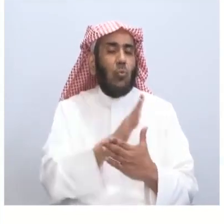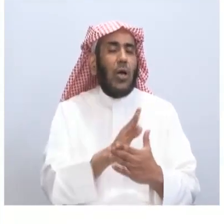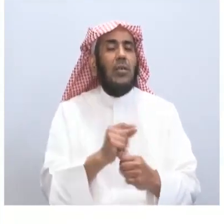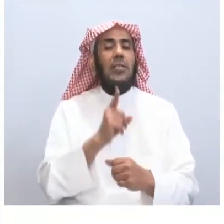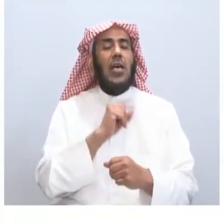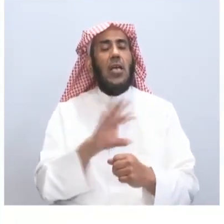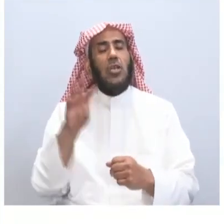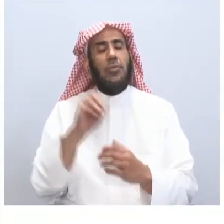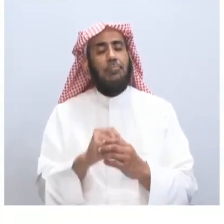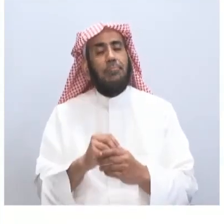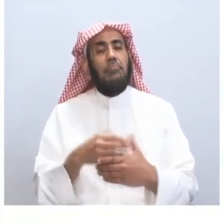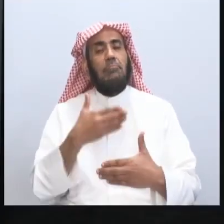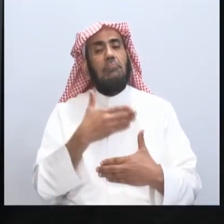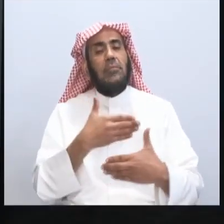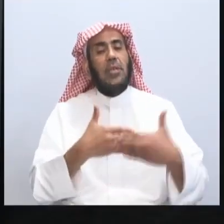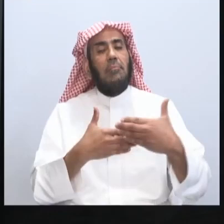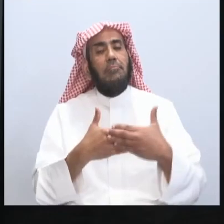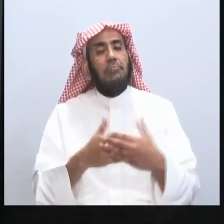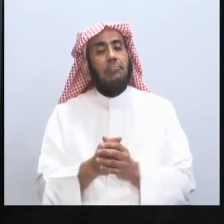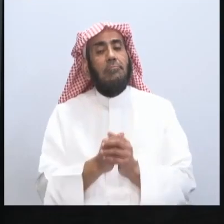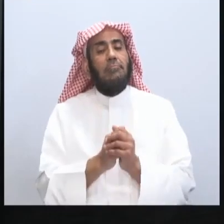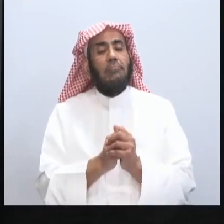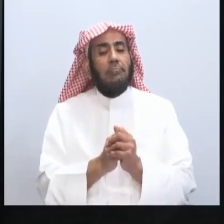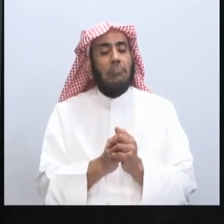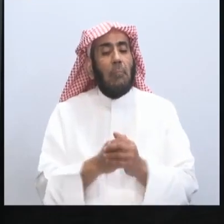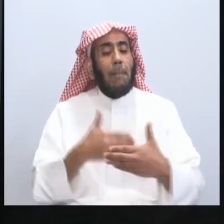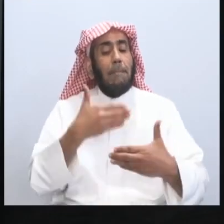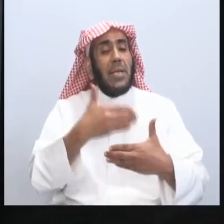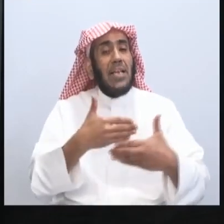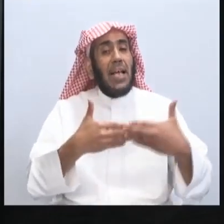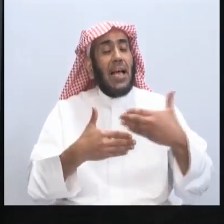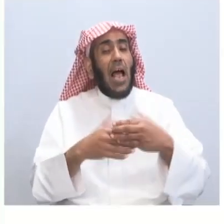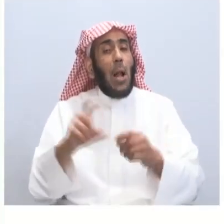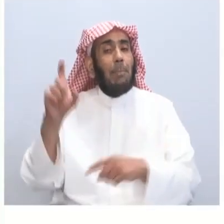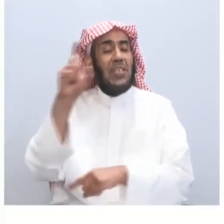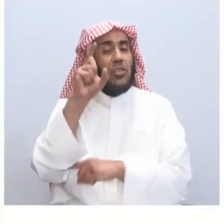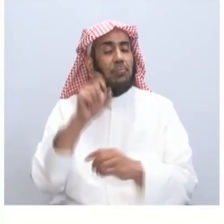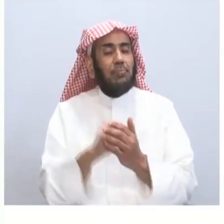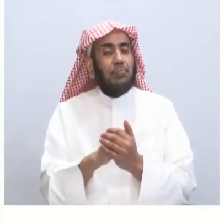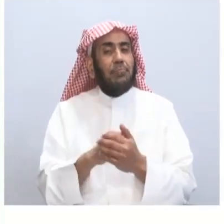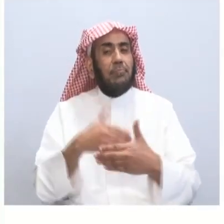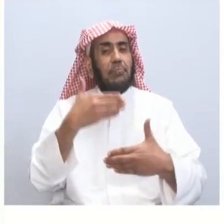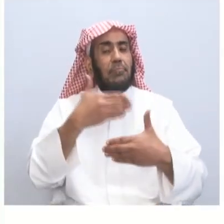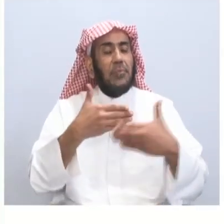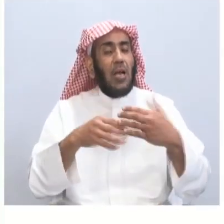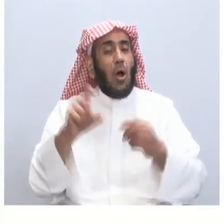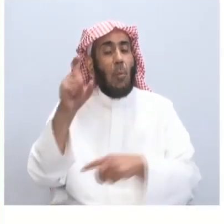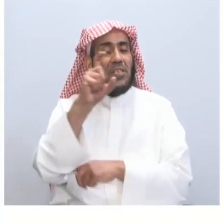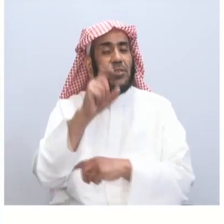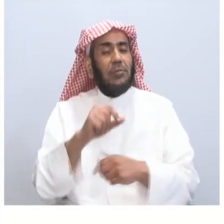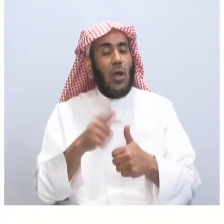الهجري البناء البناء بناء المسجد البناء اولا